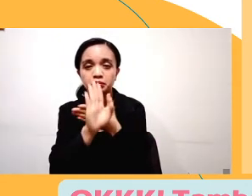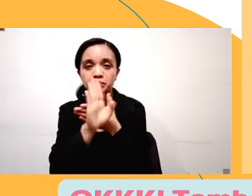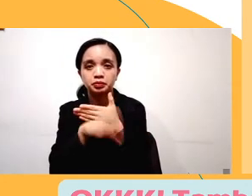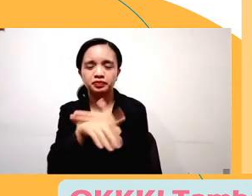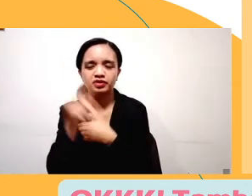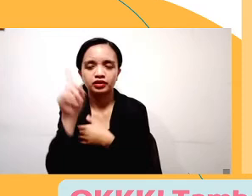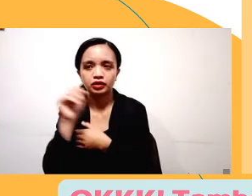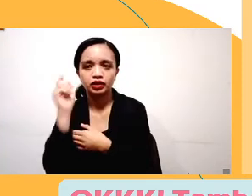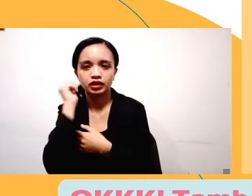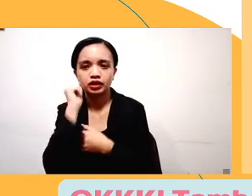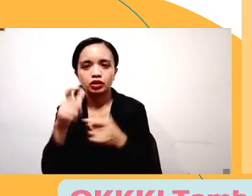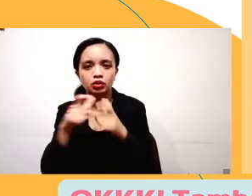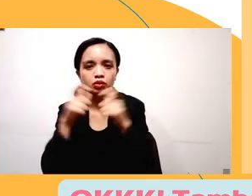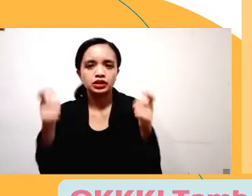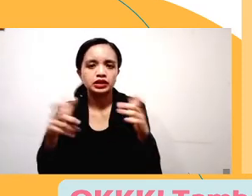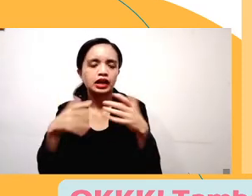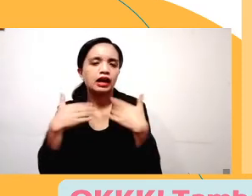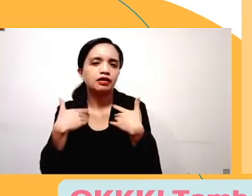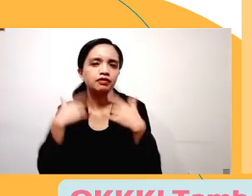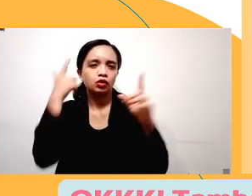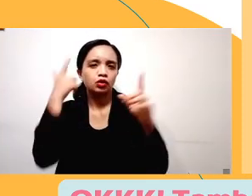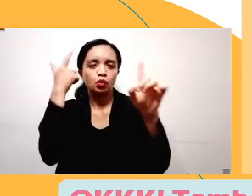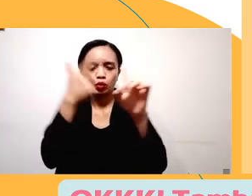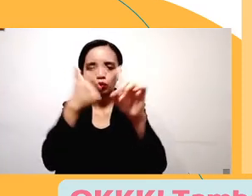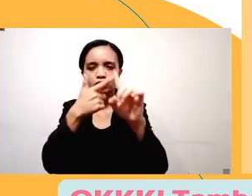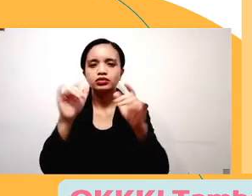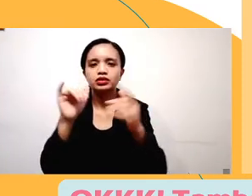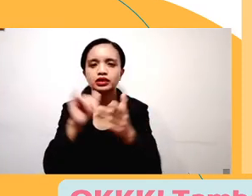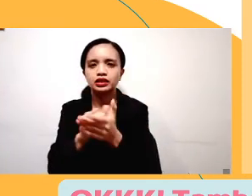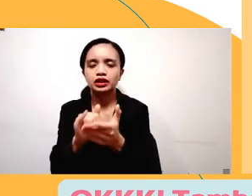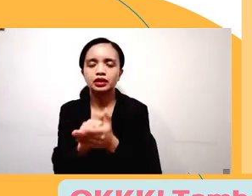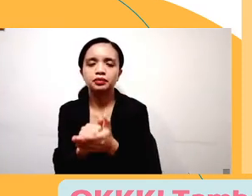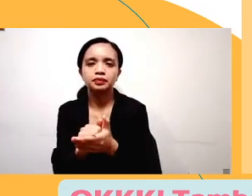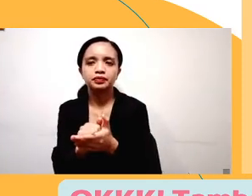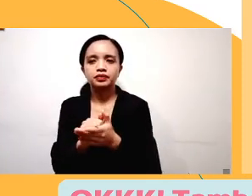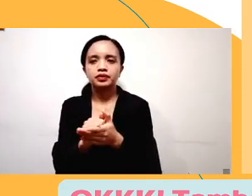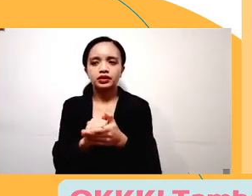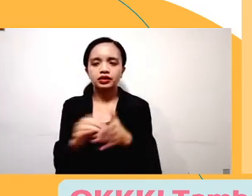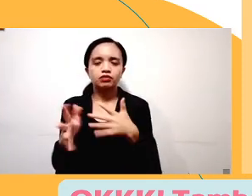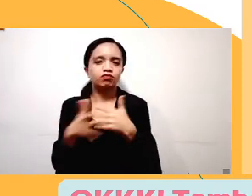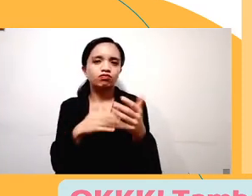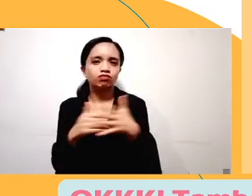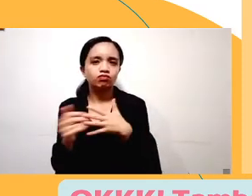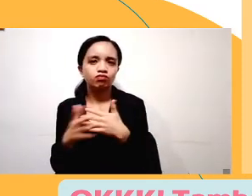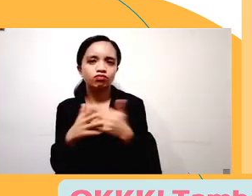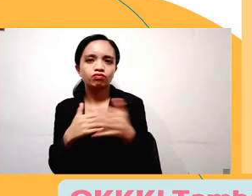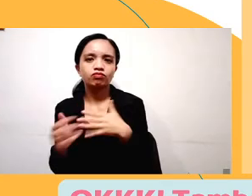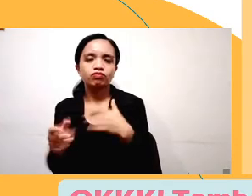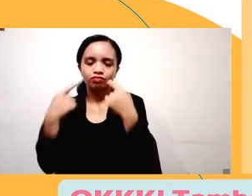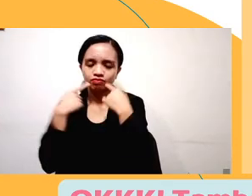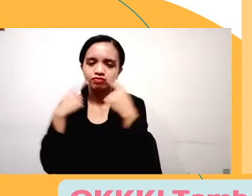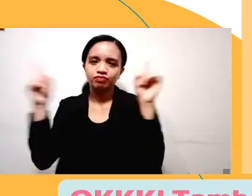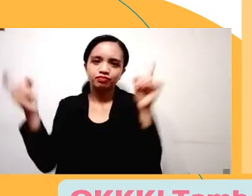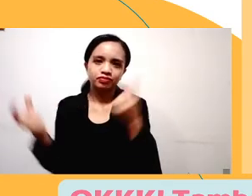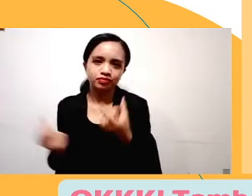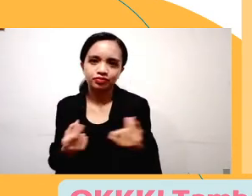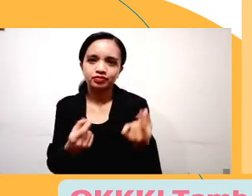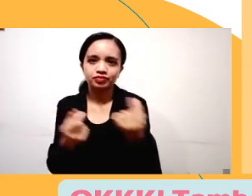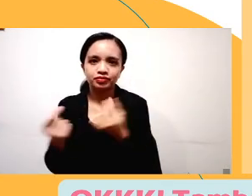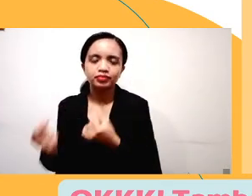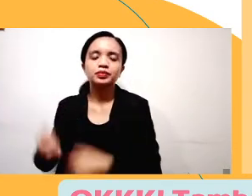goals. Lagi rin siyang kaakibat ng mga maliliit na tagumpay na nagagawa natin sa araw-araw